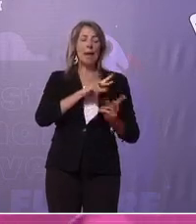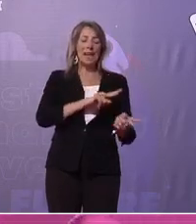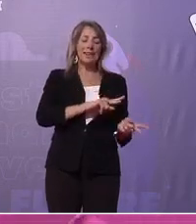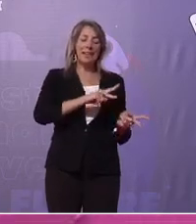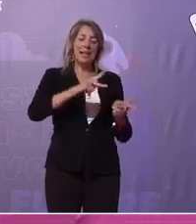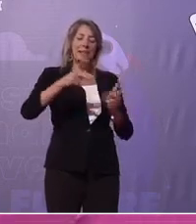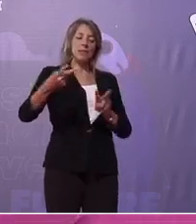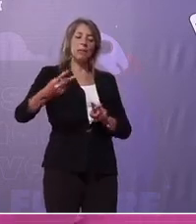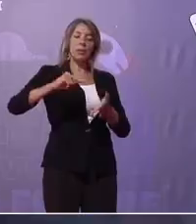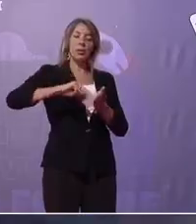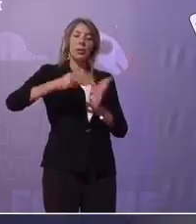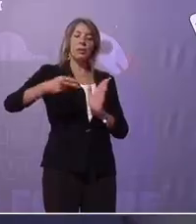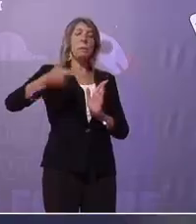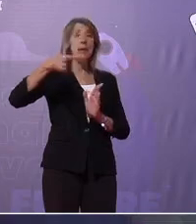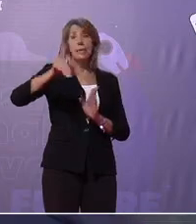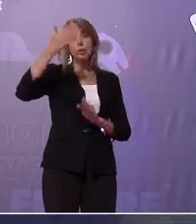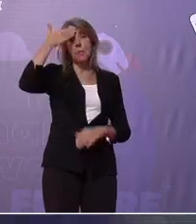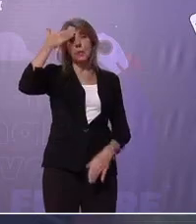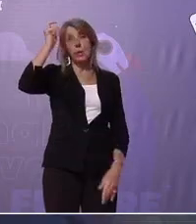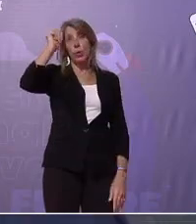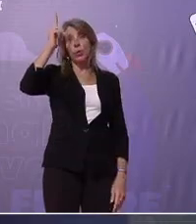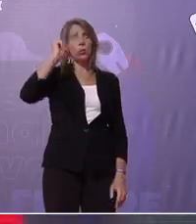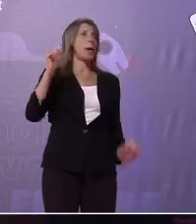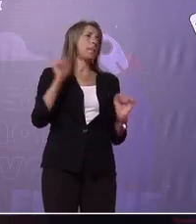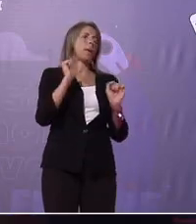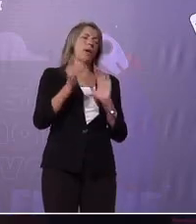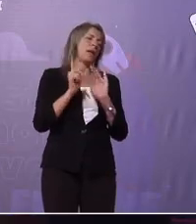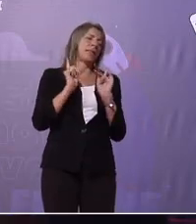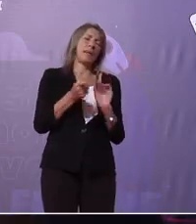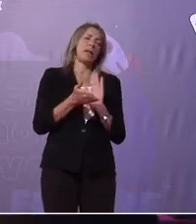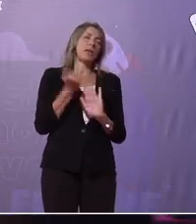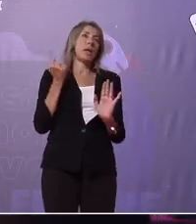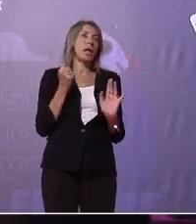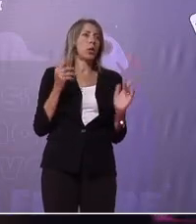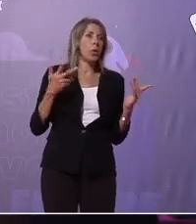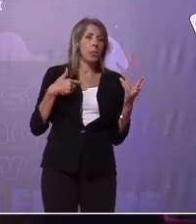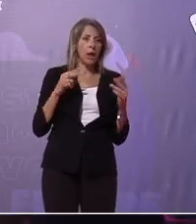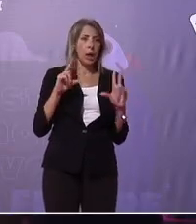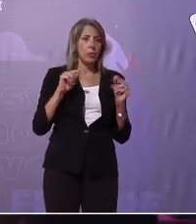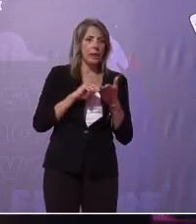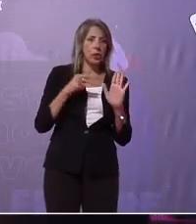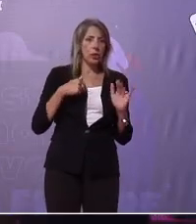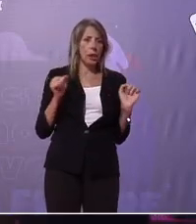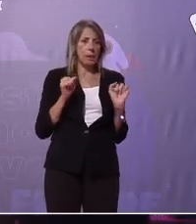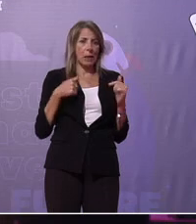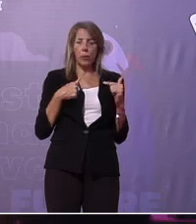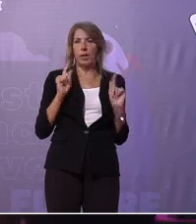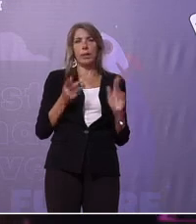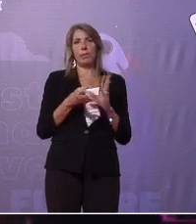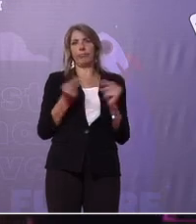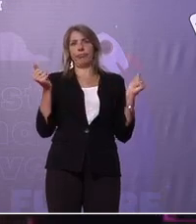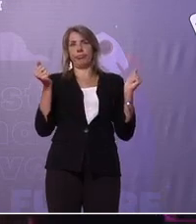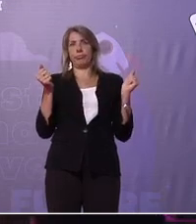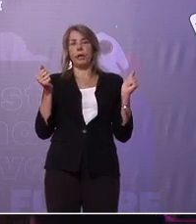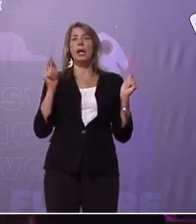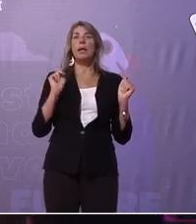trasferimento soprattutto culturale Dobbiamo eliminare la paura la paura di utilizzare nuove tecnologie la paura dei risultati che queste tecnologie